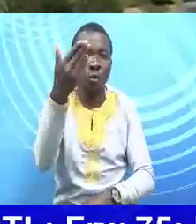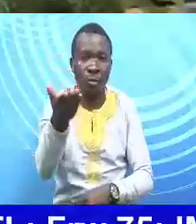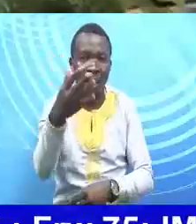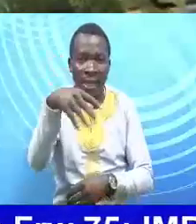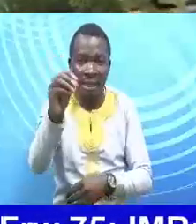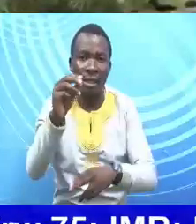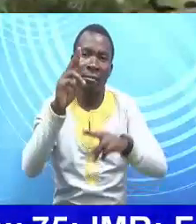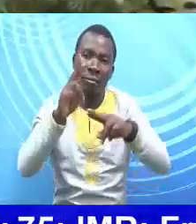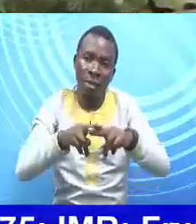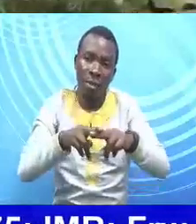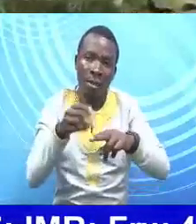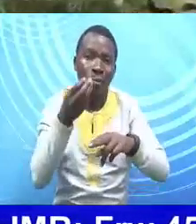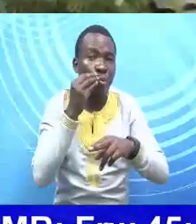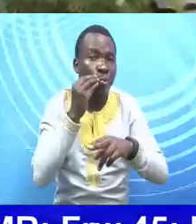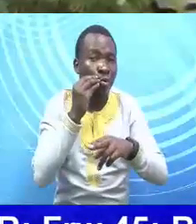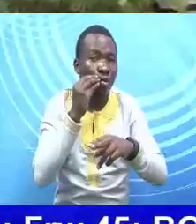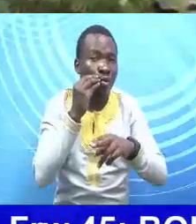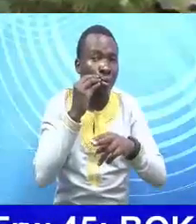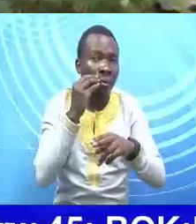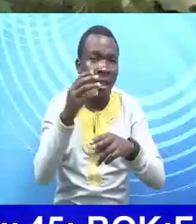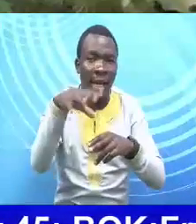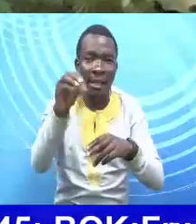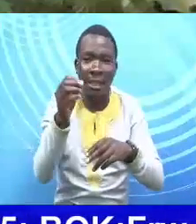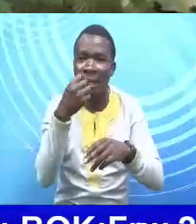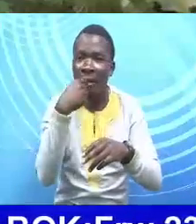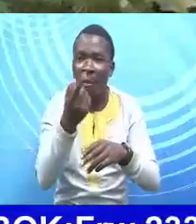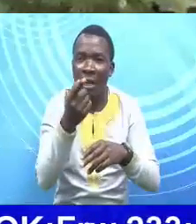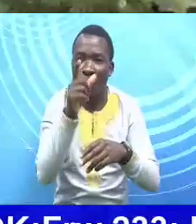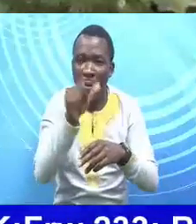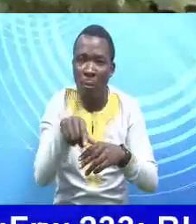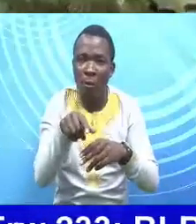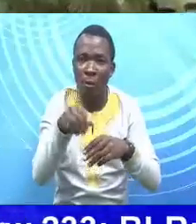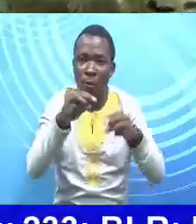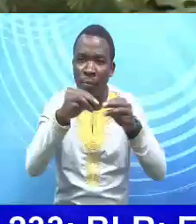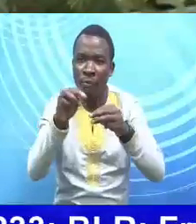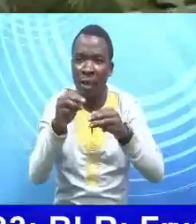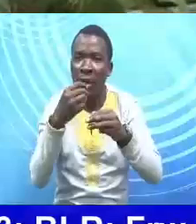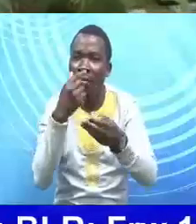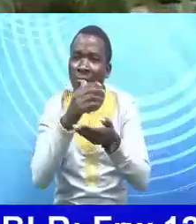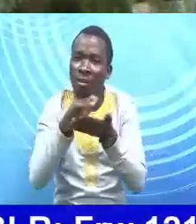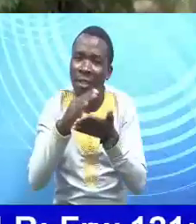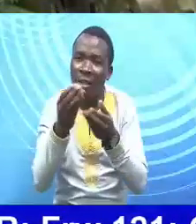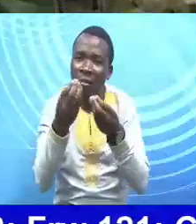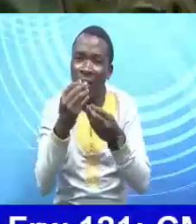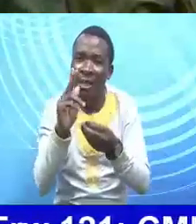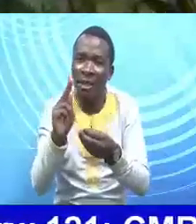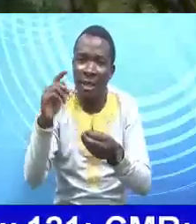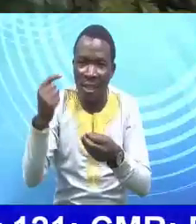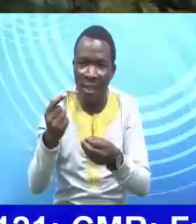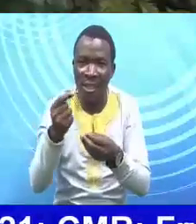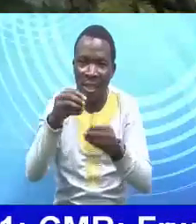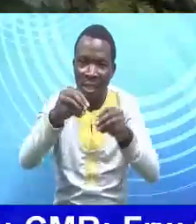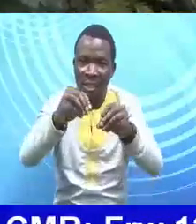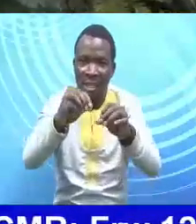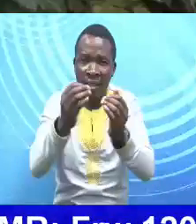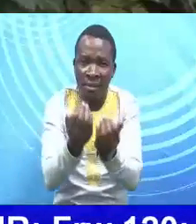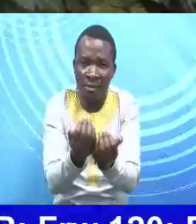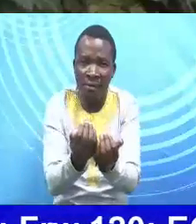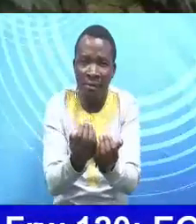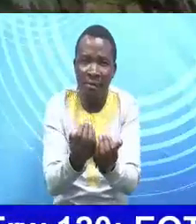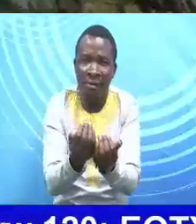nicara mu rugo najyaga ngenda nkabwira umuntu kuri butike nti mbabarira akaruka ifu n'agasukari ntekera umwana